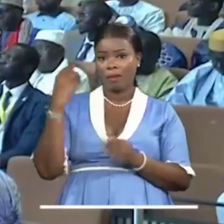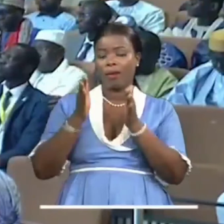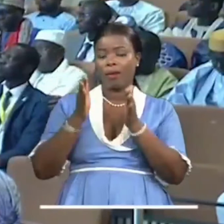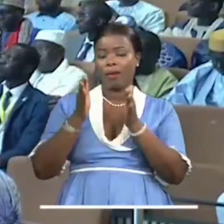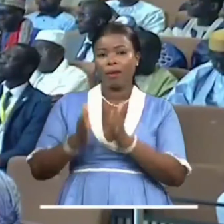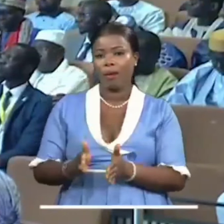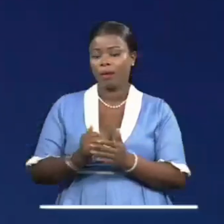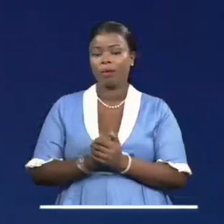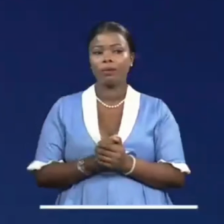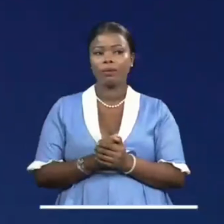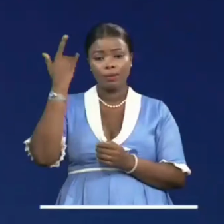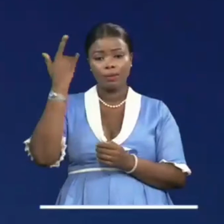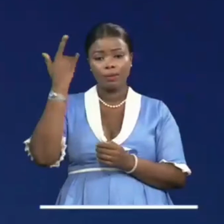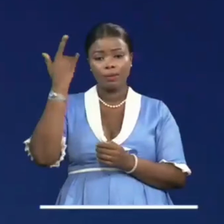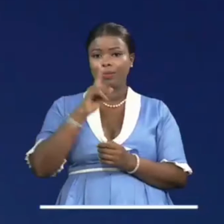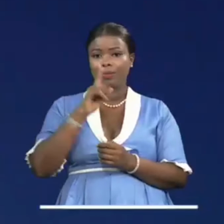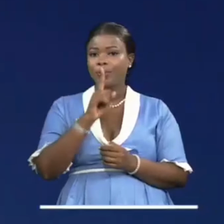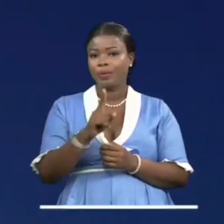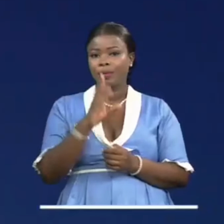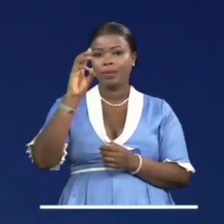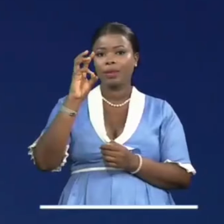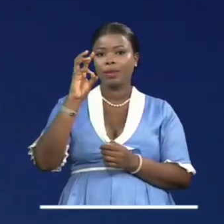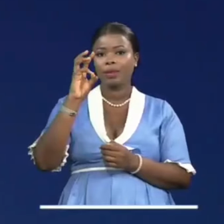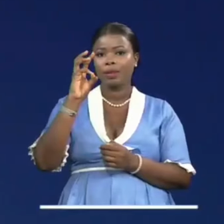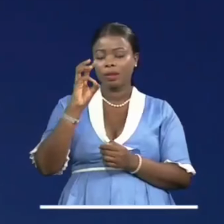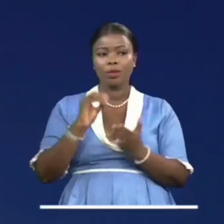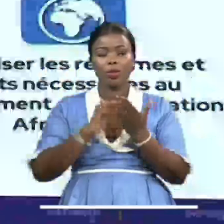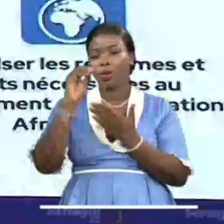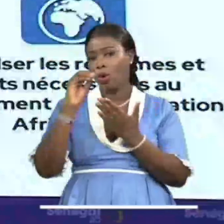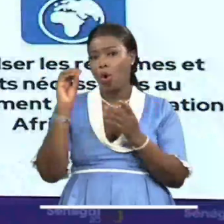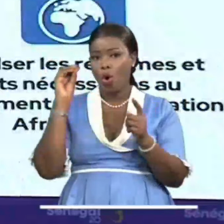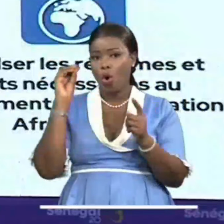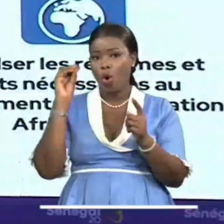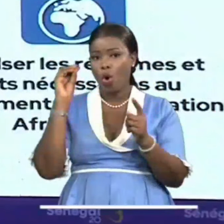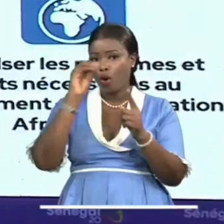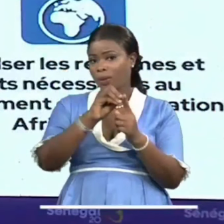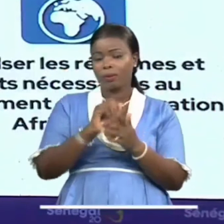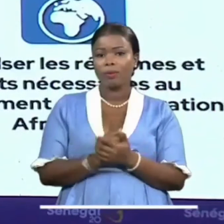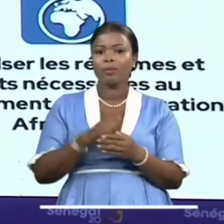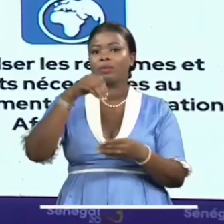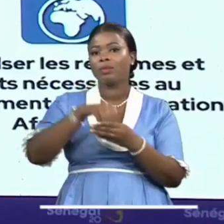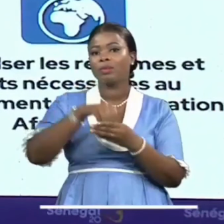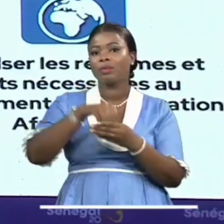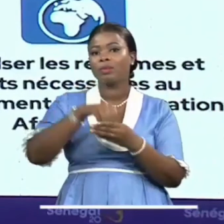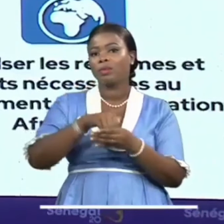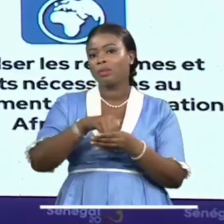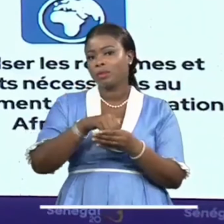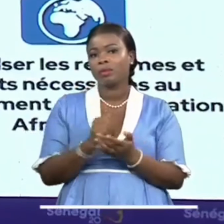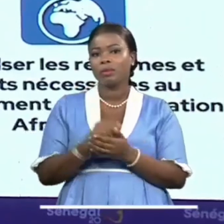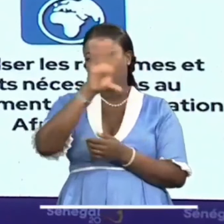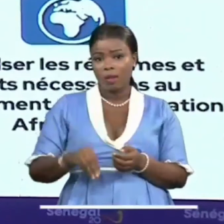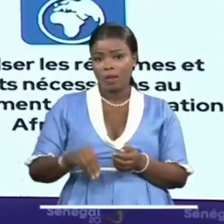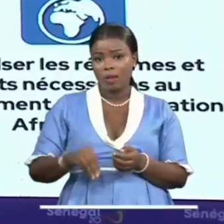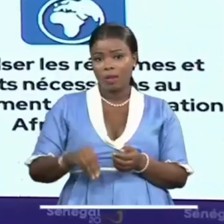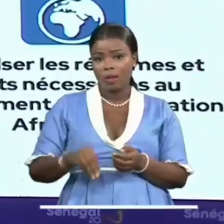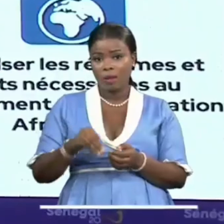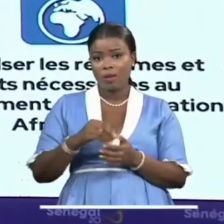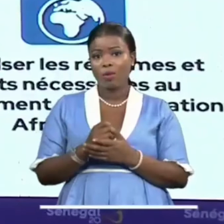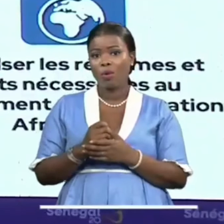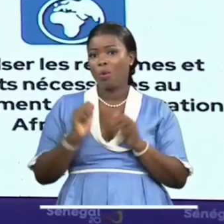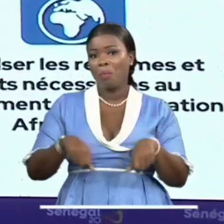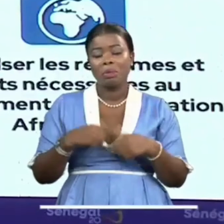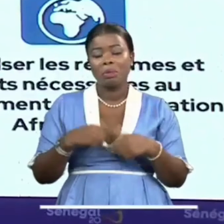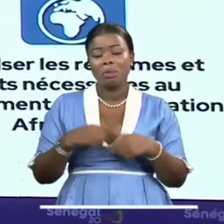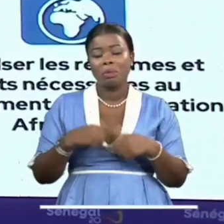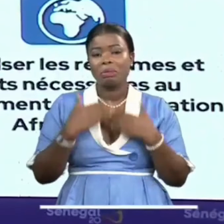comporte six objectif stratégiqu il porte sur la bonne gouvernance et l'engagement africain c'est fondamental on ne peut rien faire dans ce pays si on ne